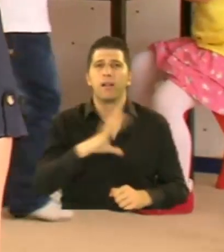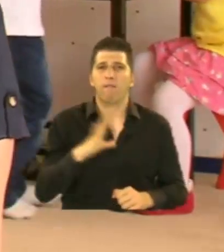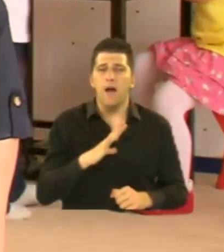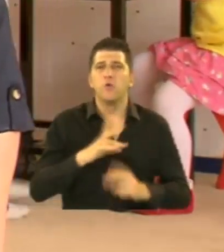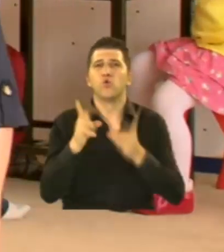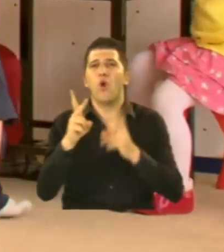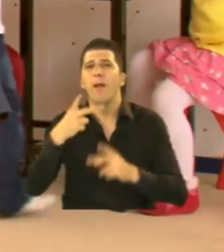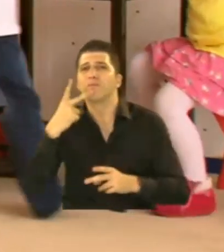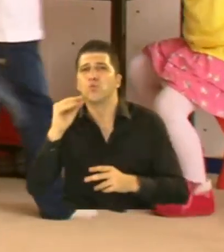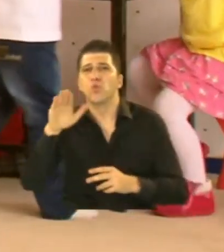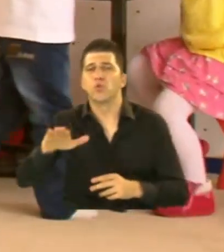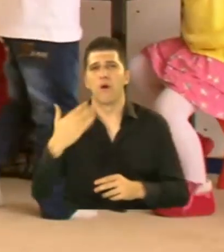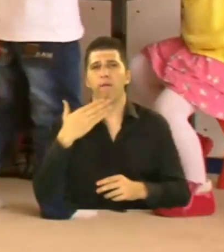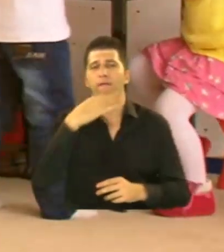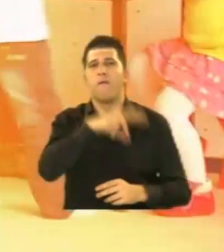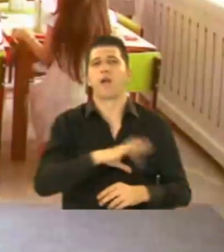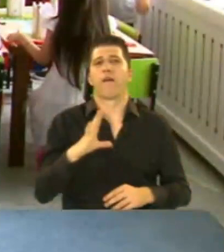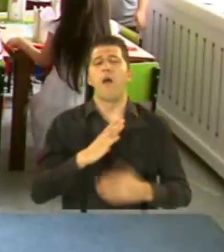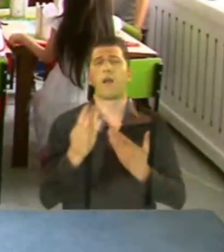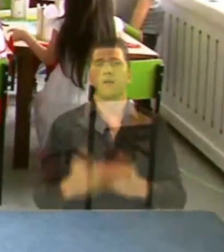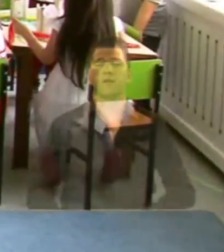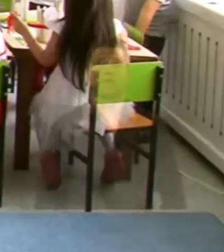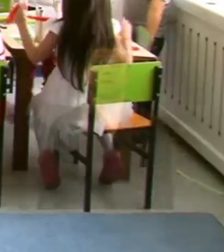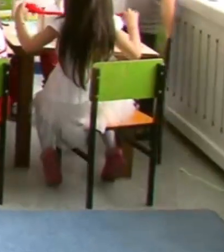faydaları var. Normal çocuklar açısından da faydaları var.